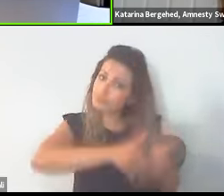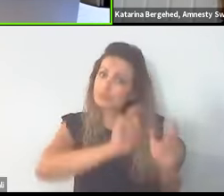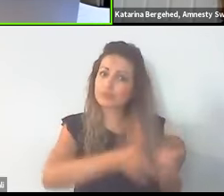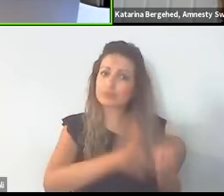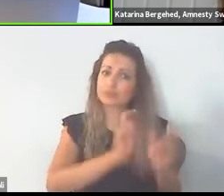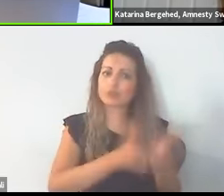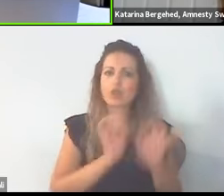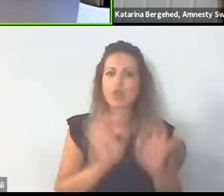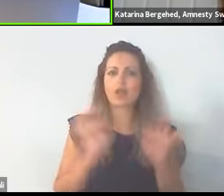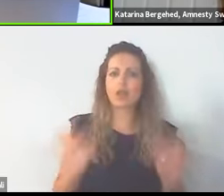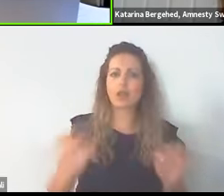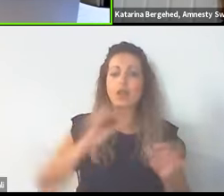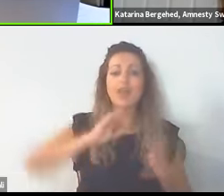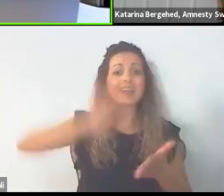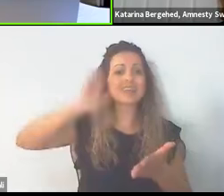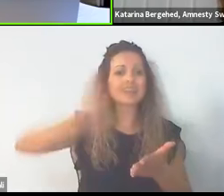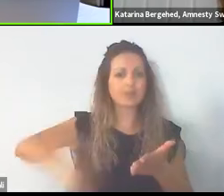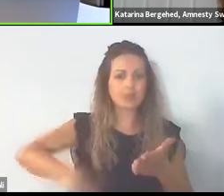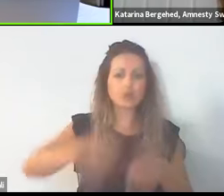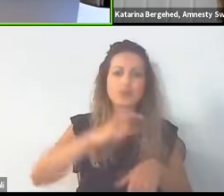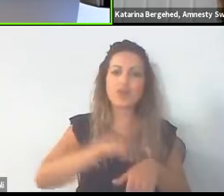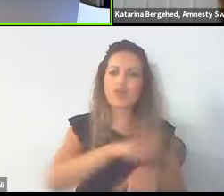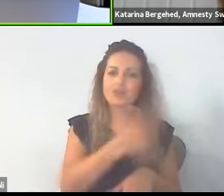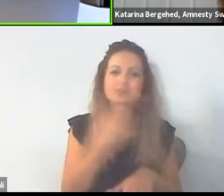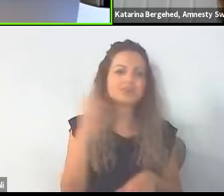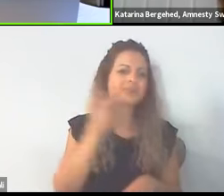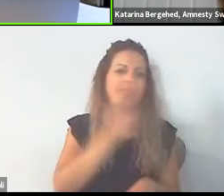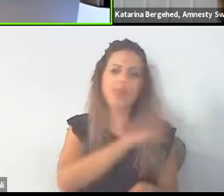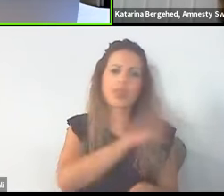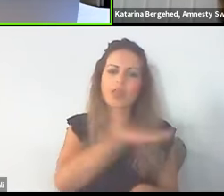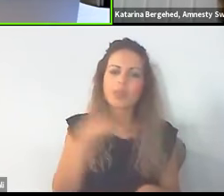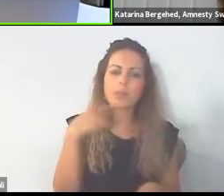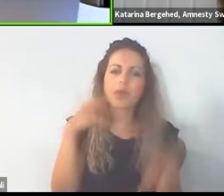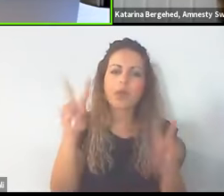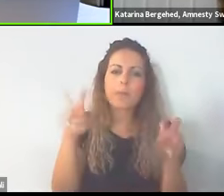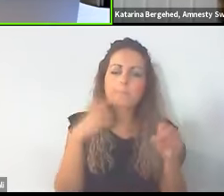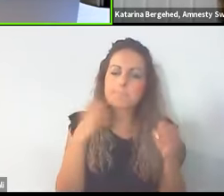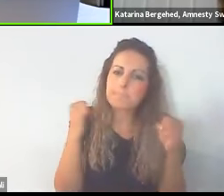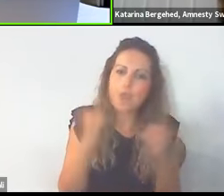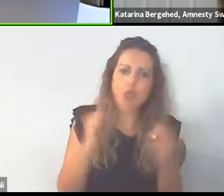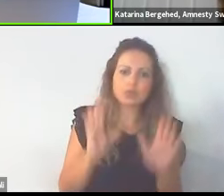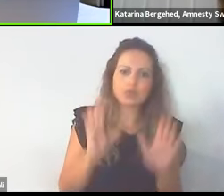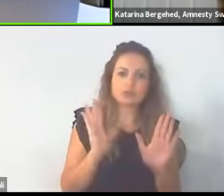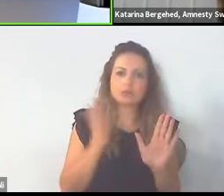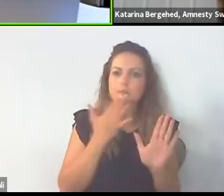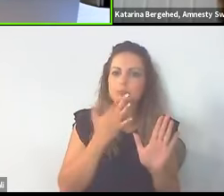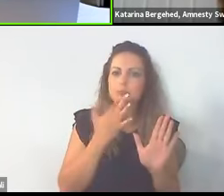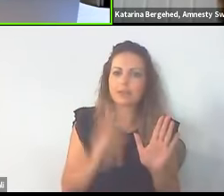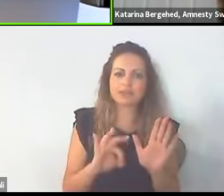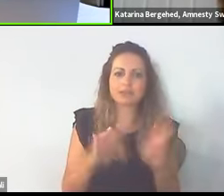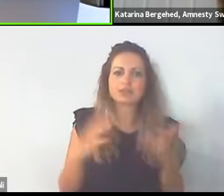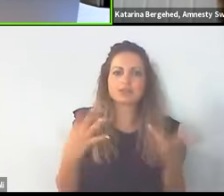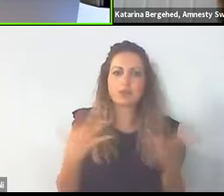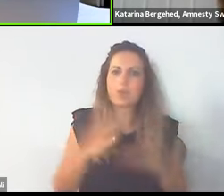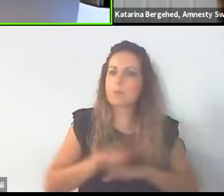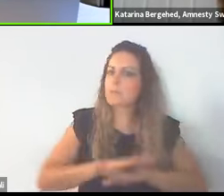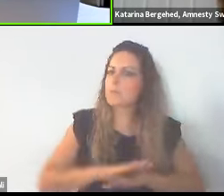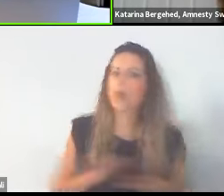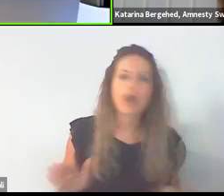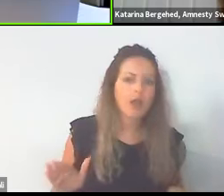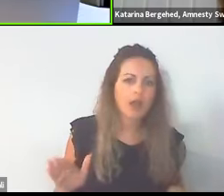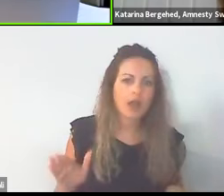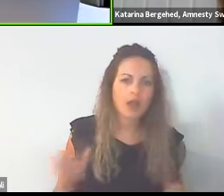θύμα παγώνει. Αυτό το οποίο είχαμε συζητήσει πολύ και πέρυσι στην Ελλάδα και που λέγεται το πάγωμα μέσα